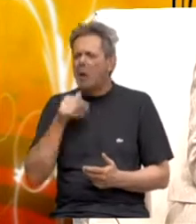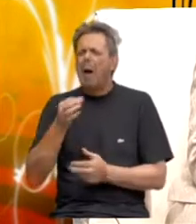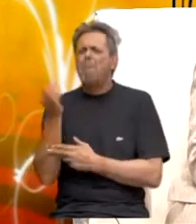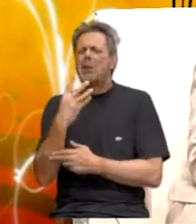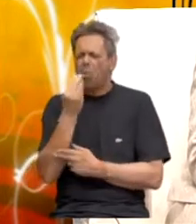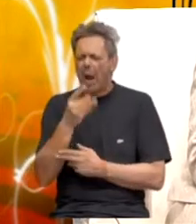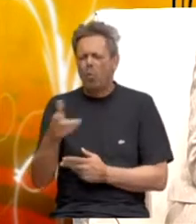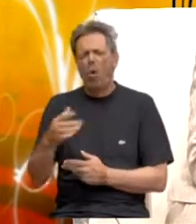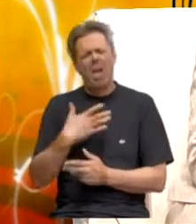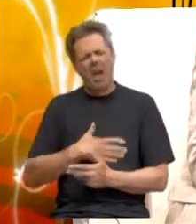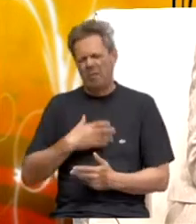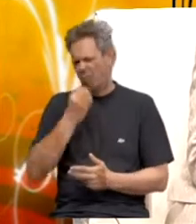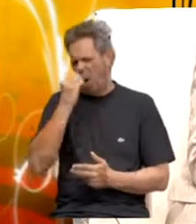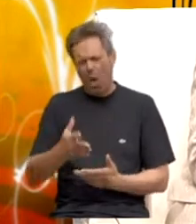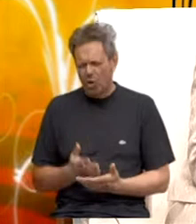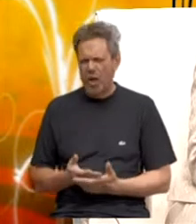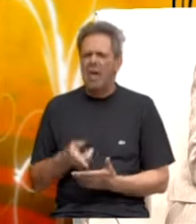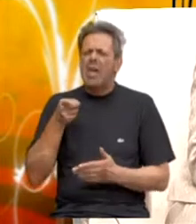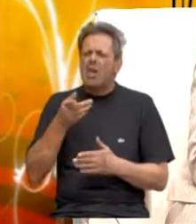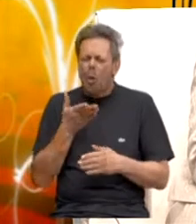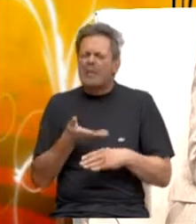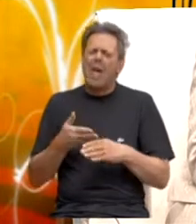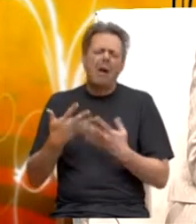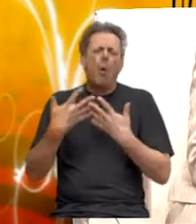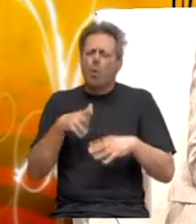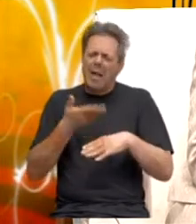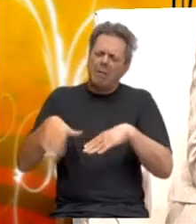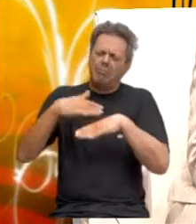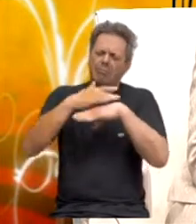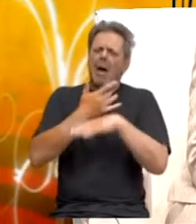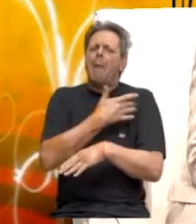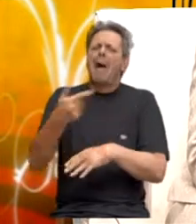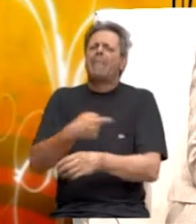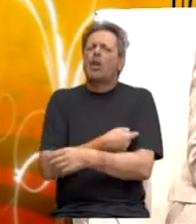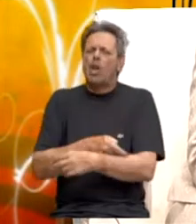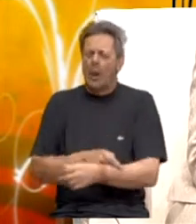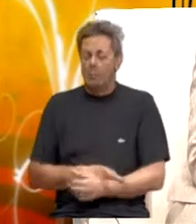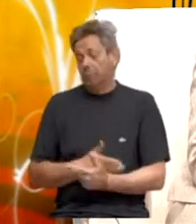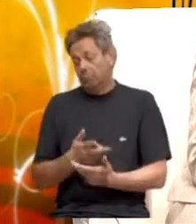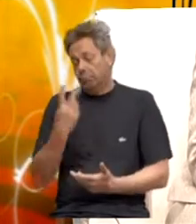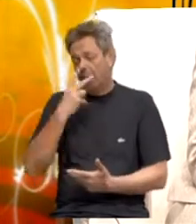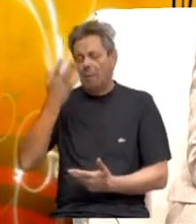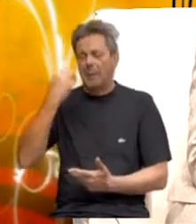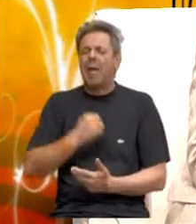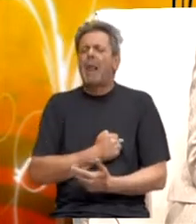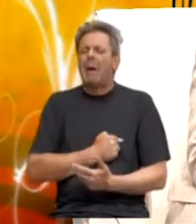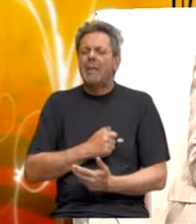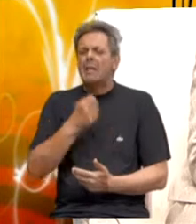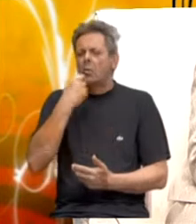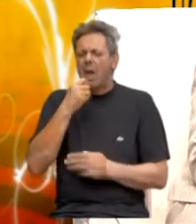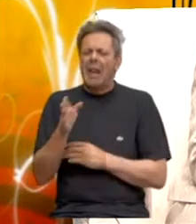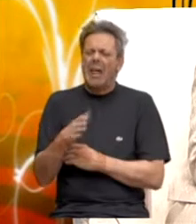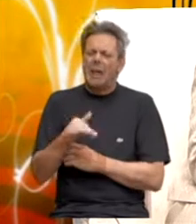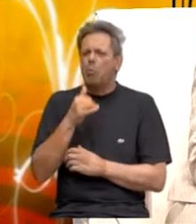štetna, koja se zapravo automatski taloži na krvna žila. Nekad prije su Dalmatinci hranili se uglavnom ribom,